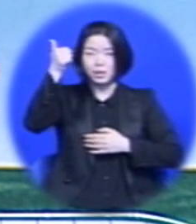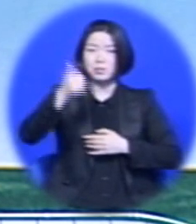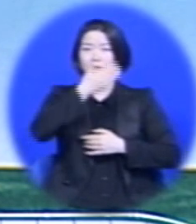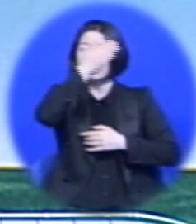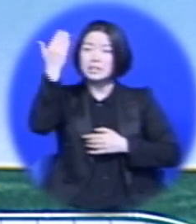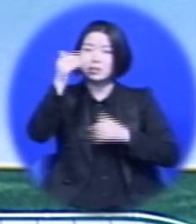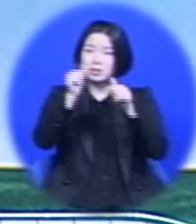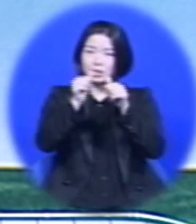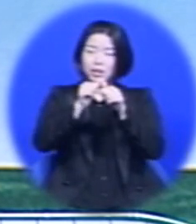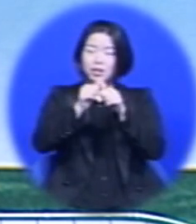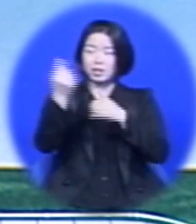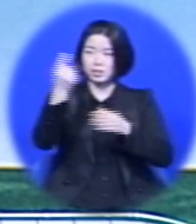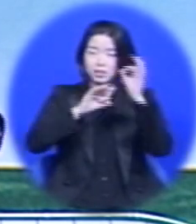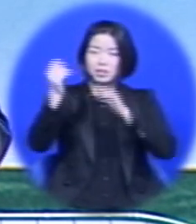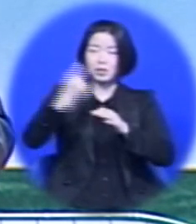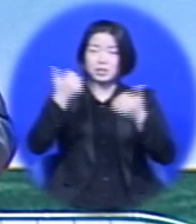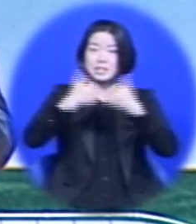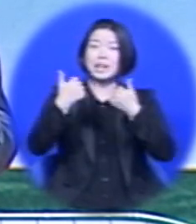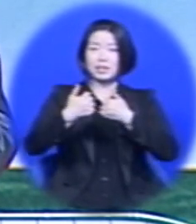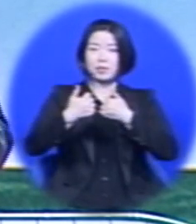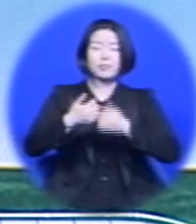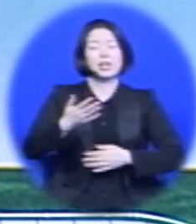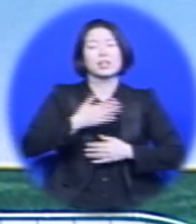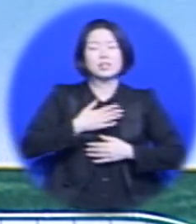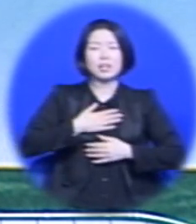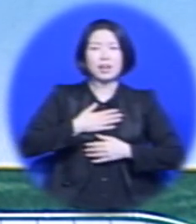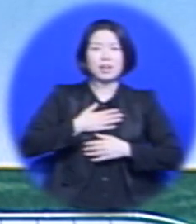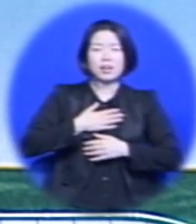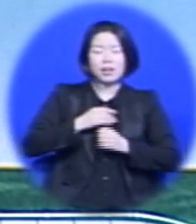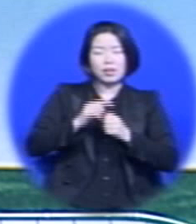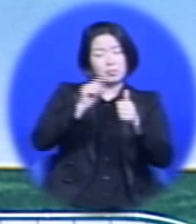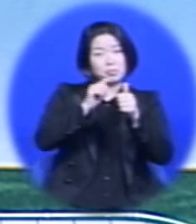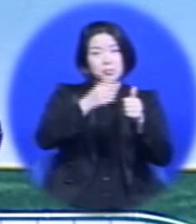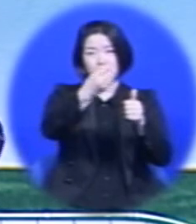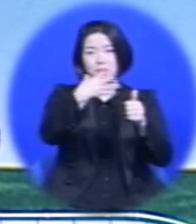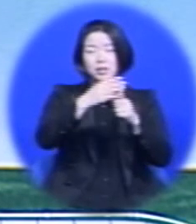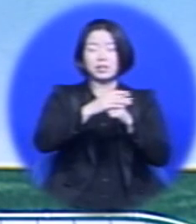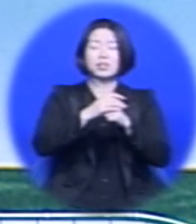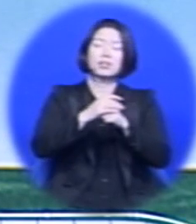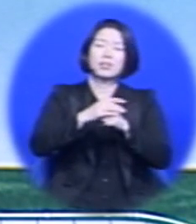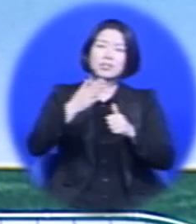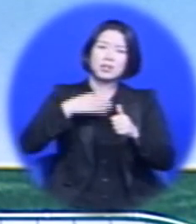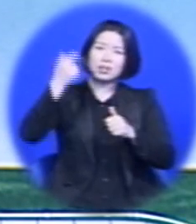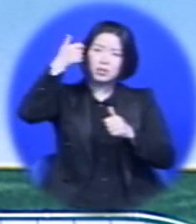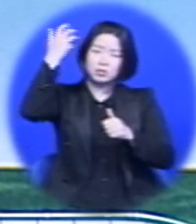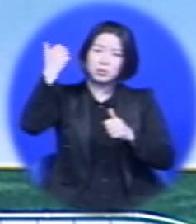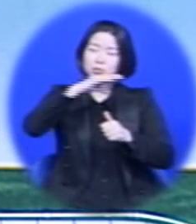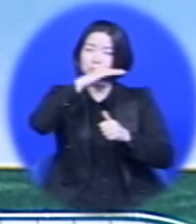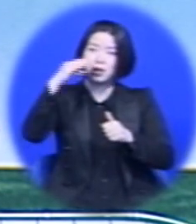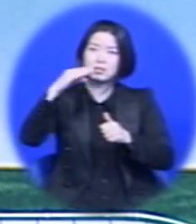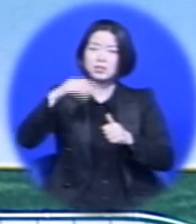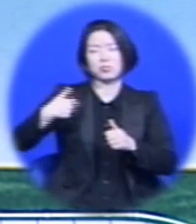고민을 털어 놓았습니다 나는 제가 올바른 영적인 상태인지 너무나 자신이 없습니다 너무